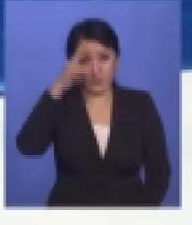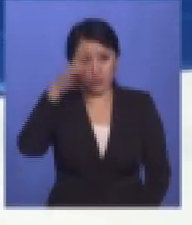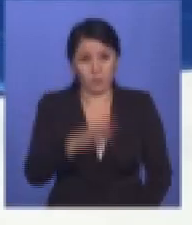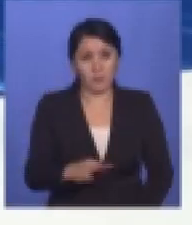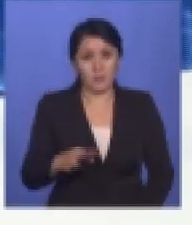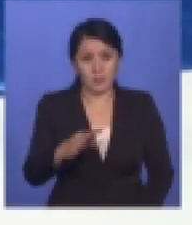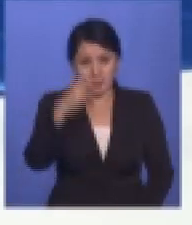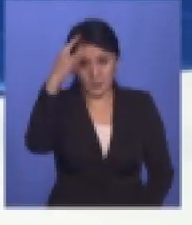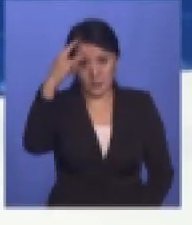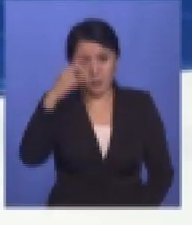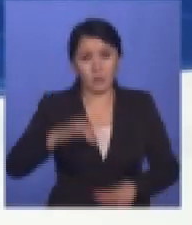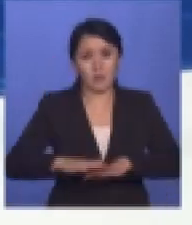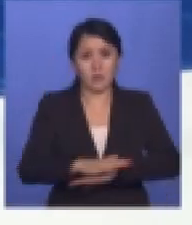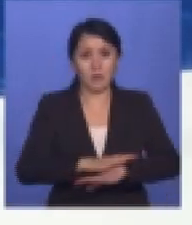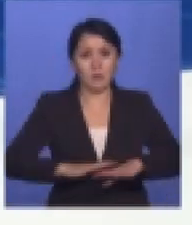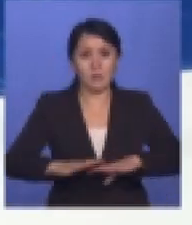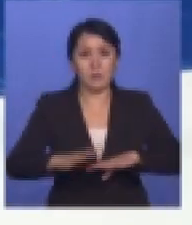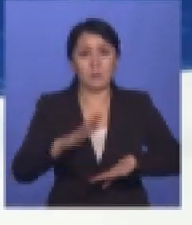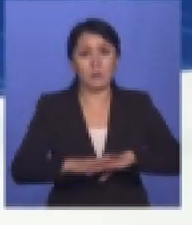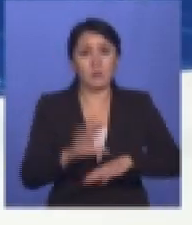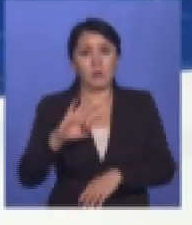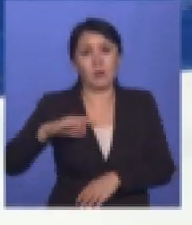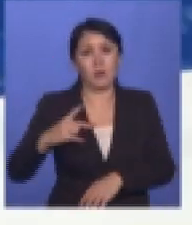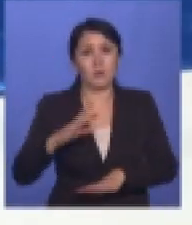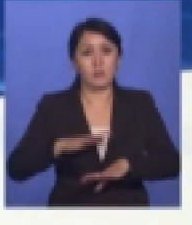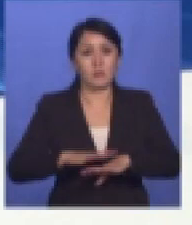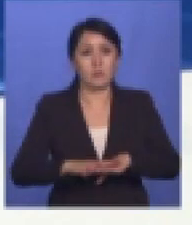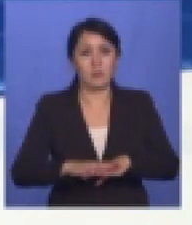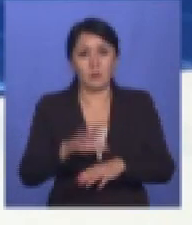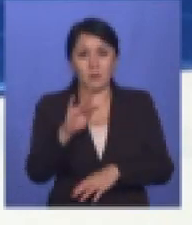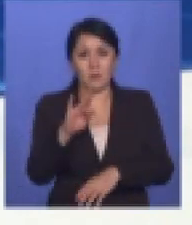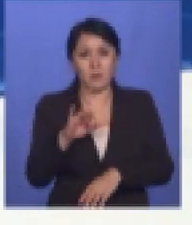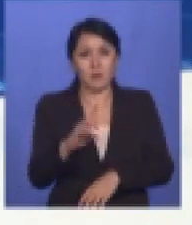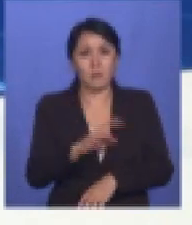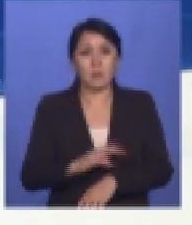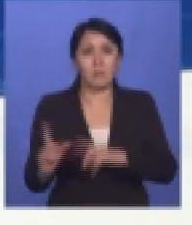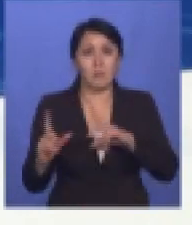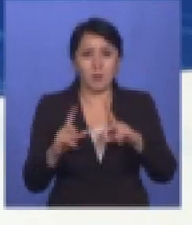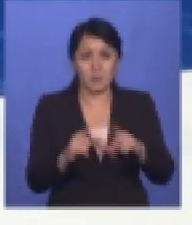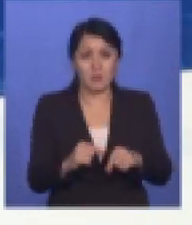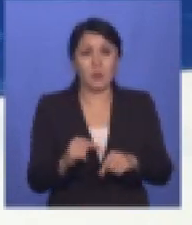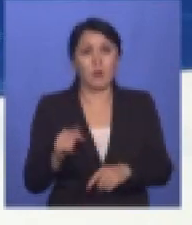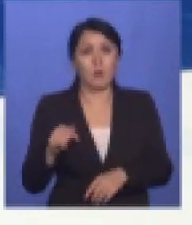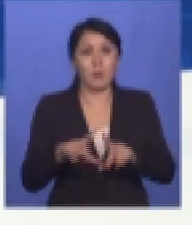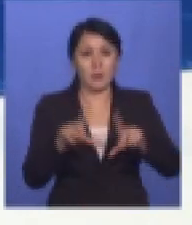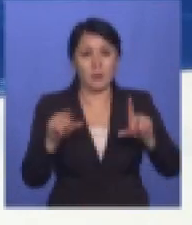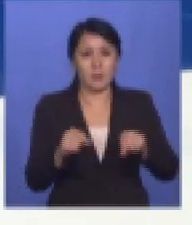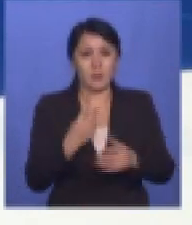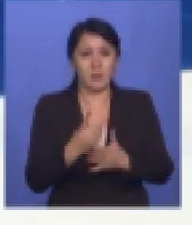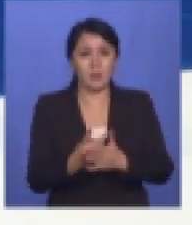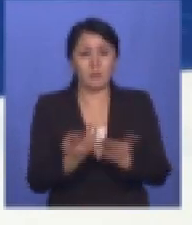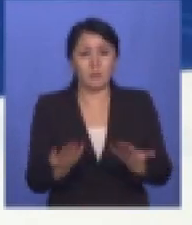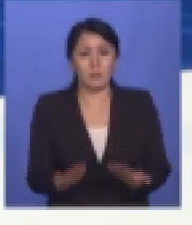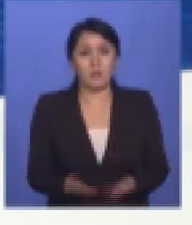Солтүстік Қазақстан облысына Қазақстан халқына қоғамдық әлеуметтік қорының төрағасы Болат Жәмішев келді. Жұмыс сапары барысында ол бірқатар